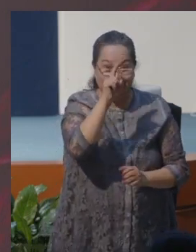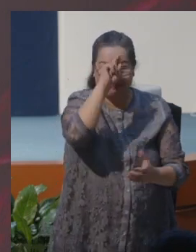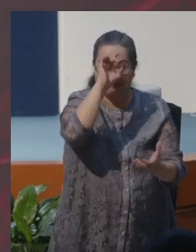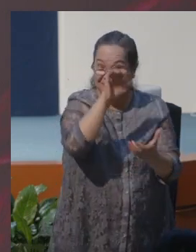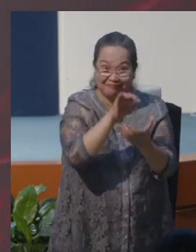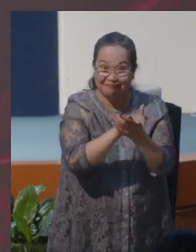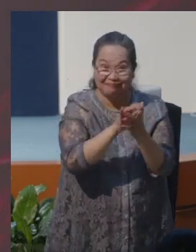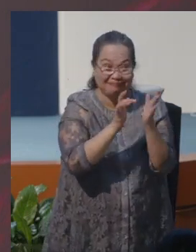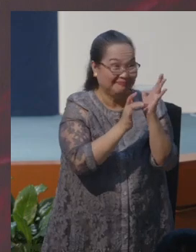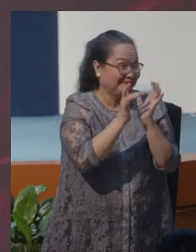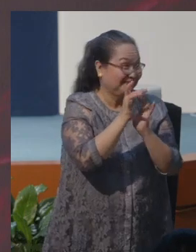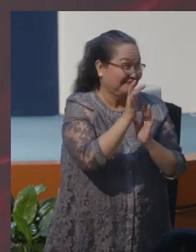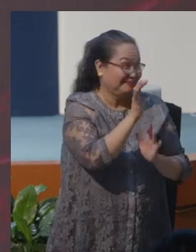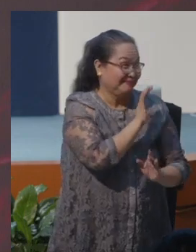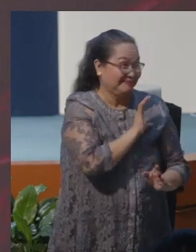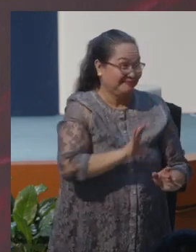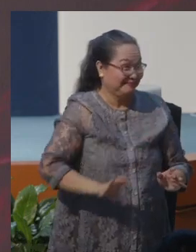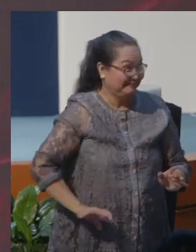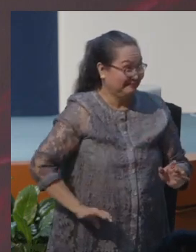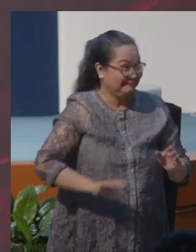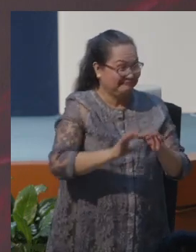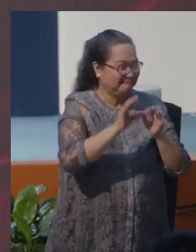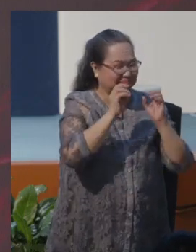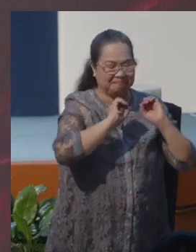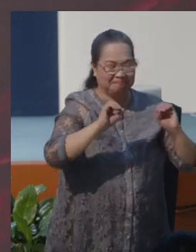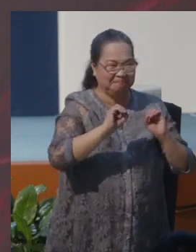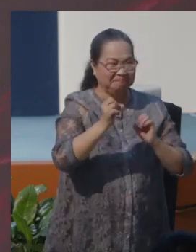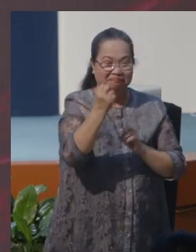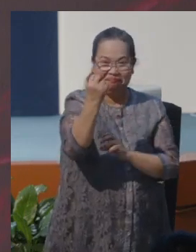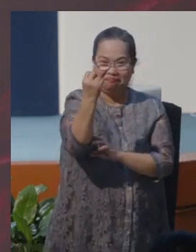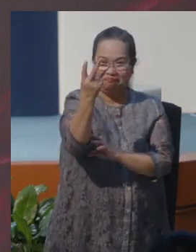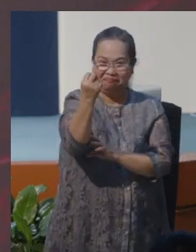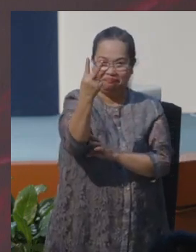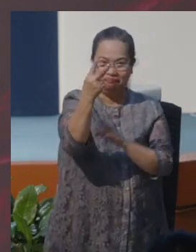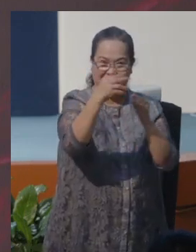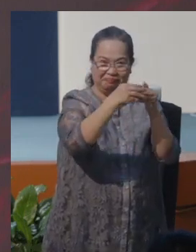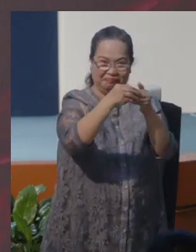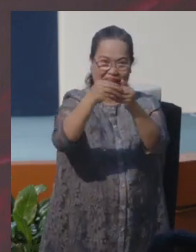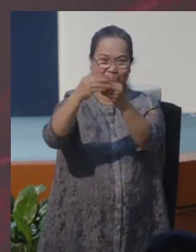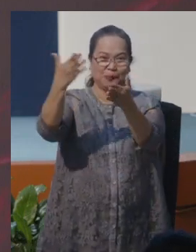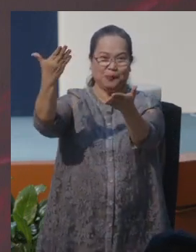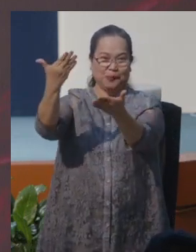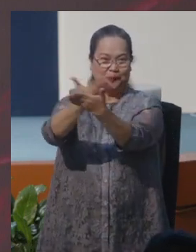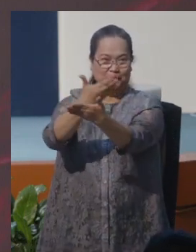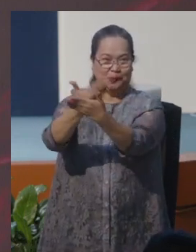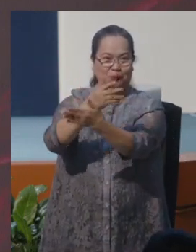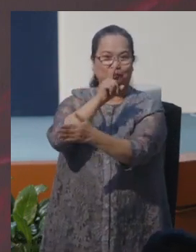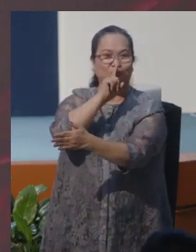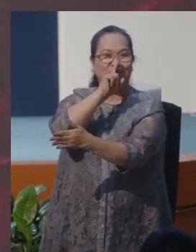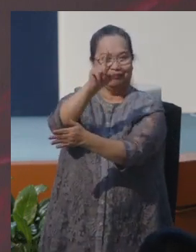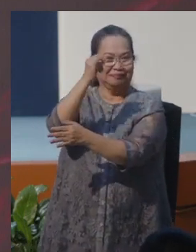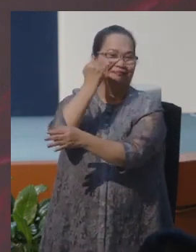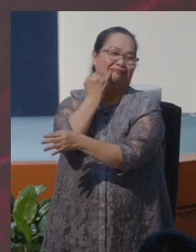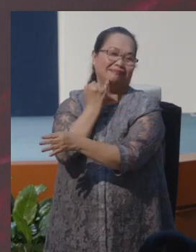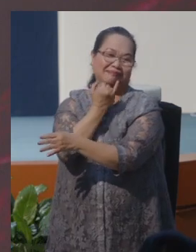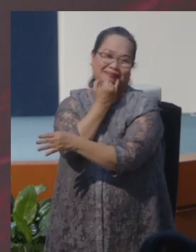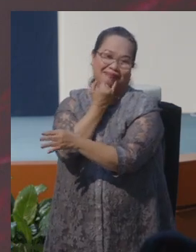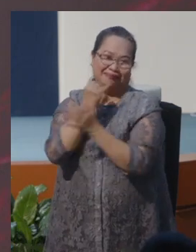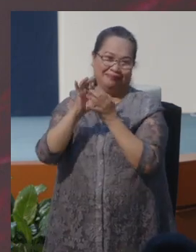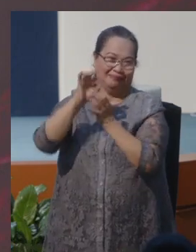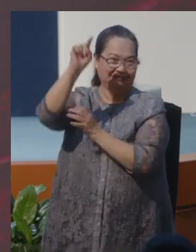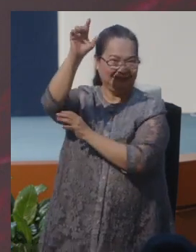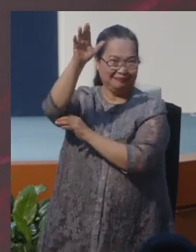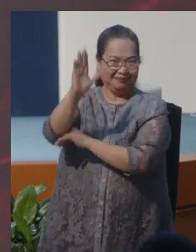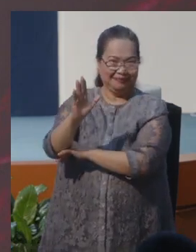mananampalataya. The 12 were to serve as the leaders of the new, true Israel of God.